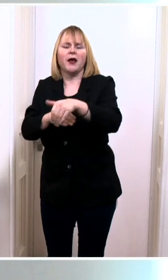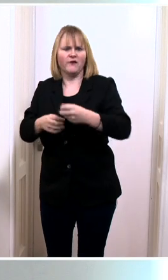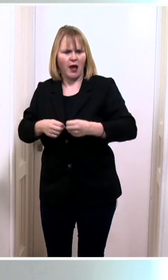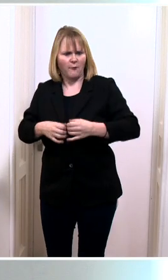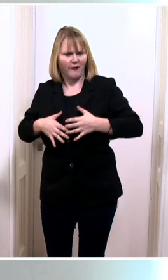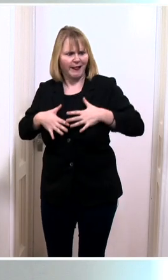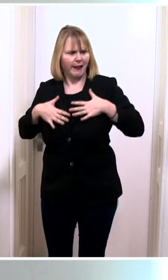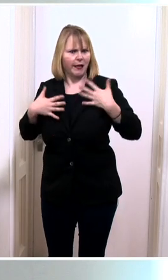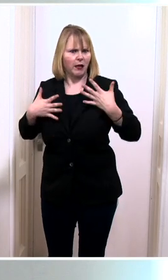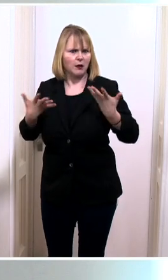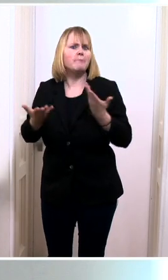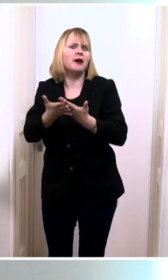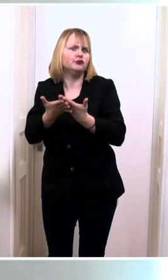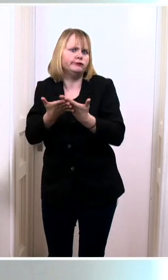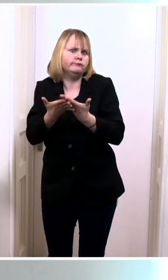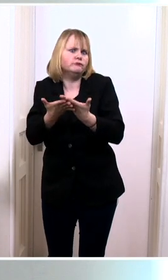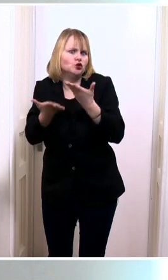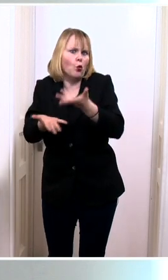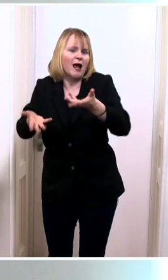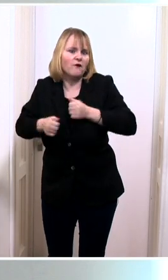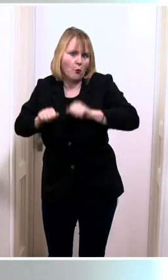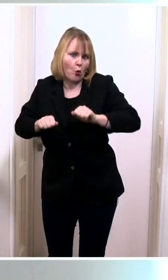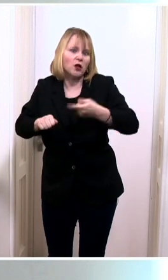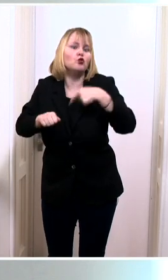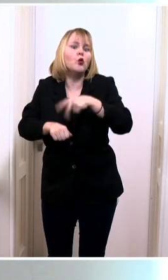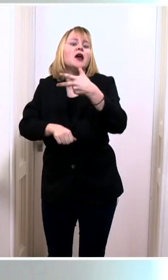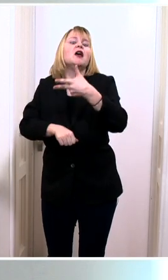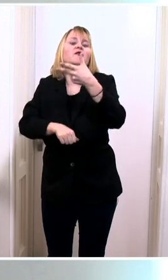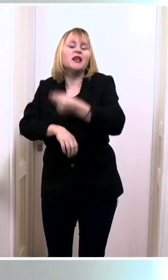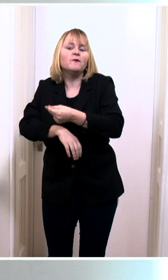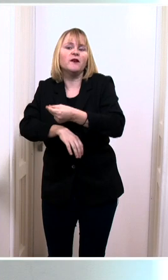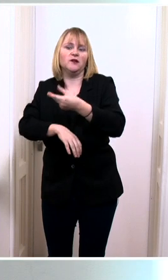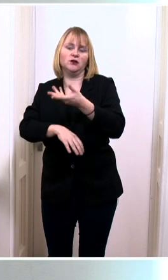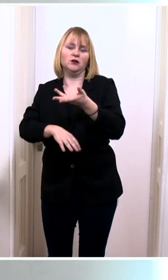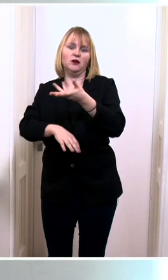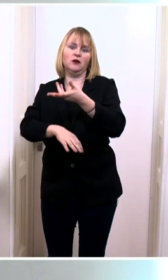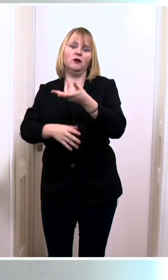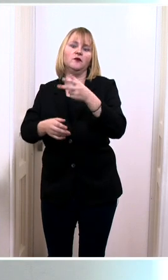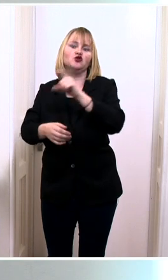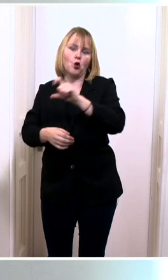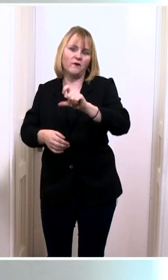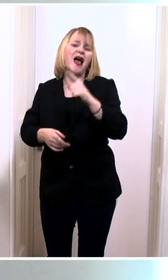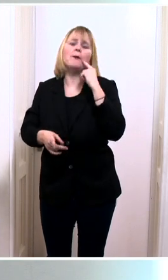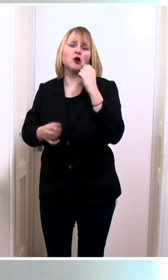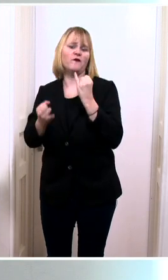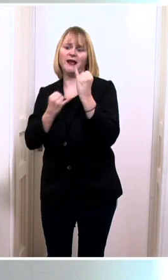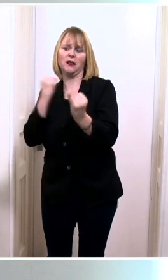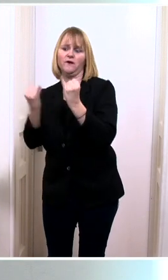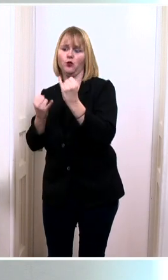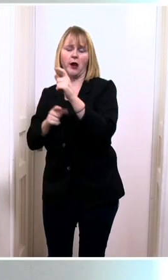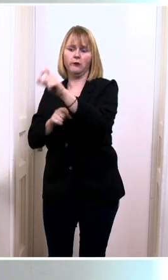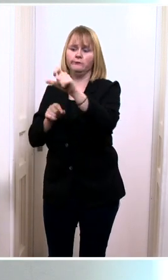keine großen Kontraindikationen. Natürlich muss im individuellen Fall, und deshalb ist es ja bei den Pflegeheimen